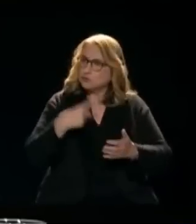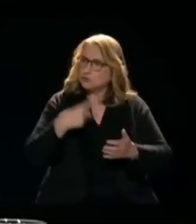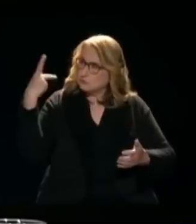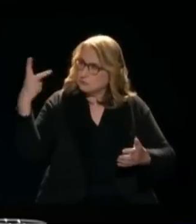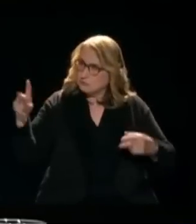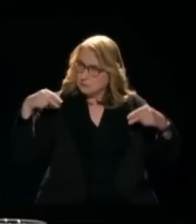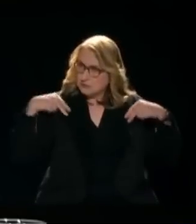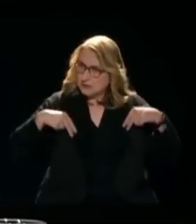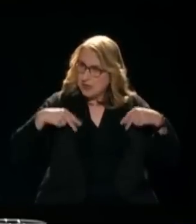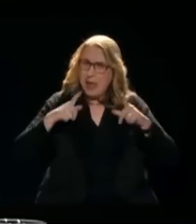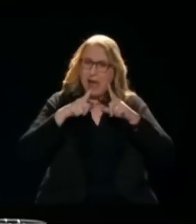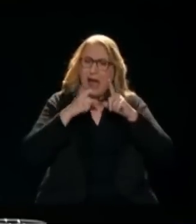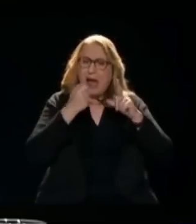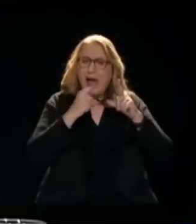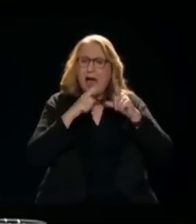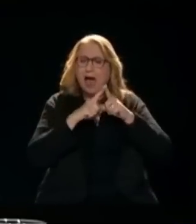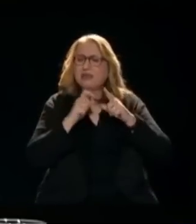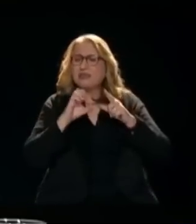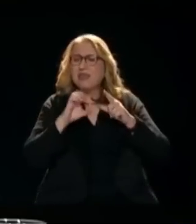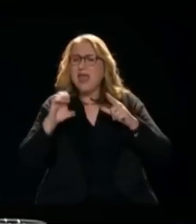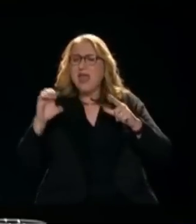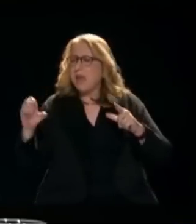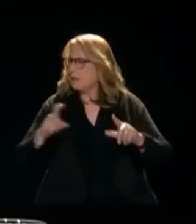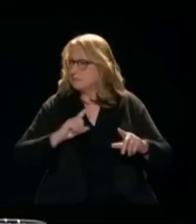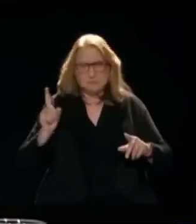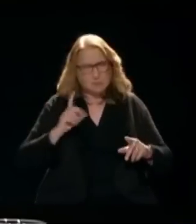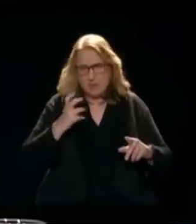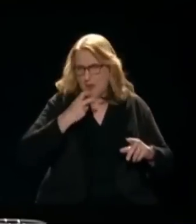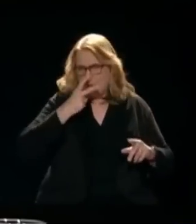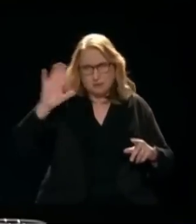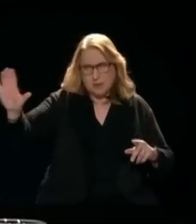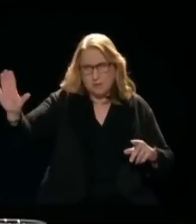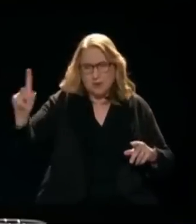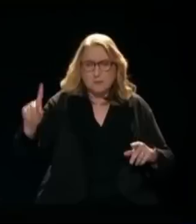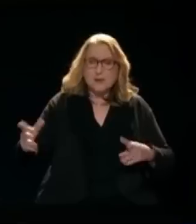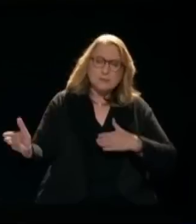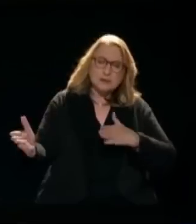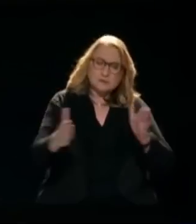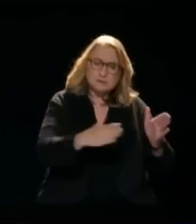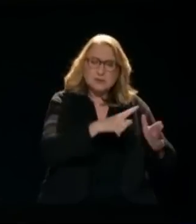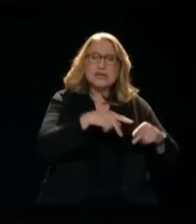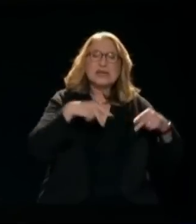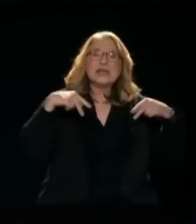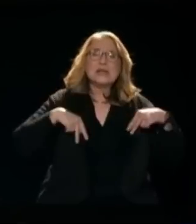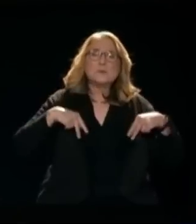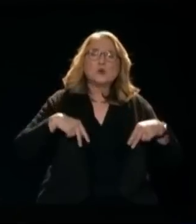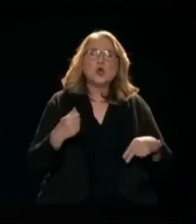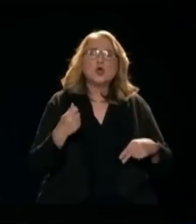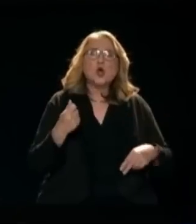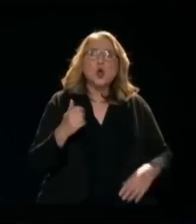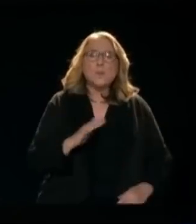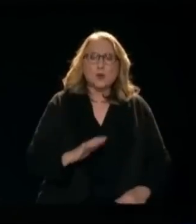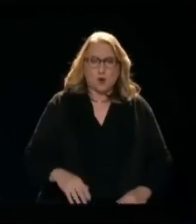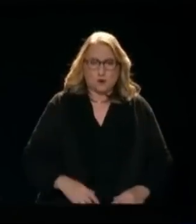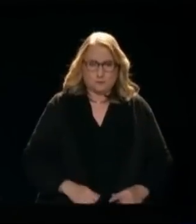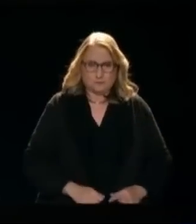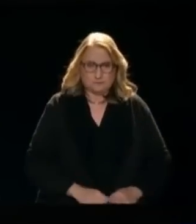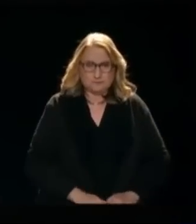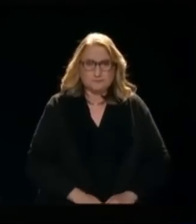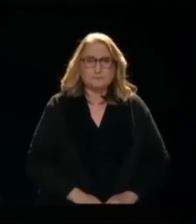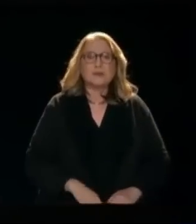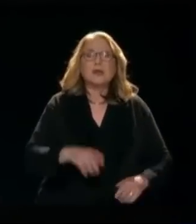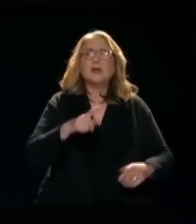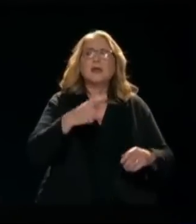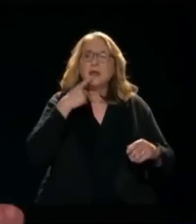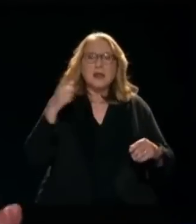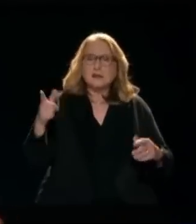Υπουργείο Οικονομικών και μάλιστα με τέτοια διαφάνεια ώστε να παίρνει τις αποφάσεις η Βουλή και ο πολίτης, βέβαια. Δεν το βάζετε λοιπόν στη βάση των δημοσιονομικών στόχων,